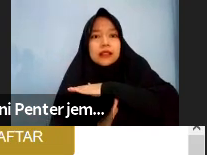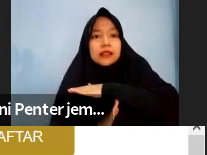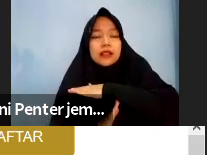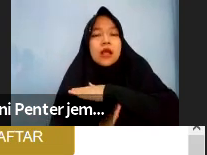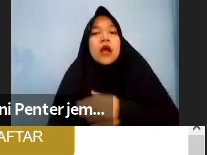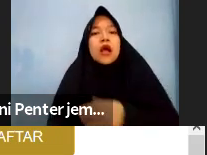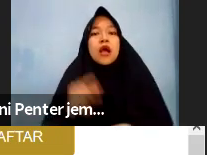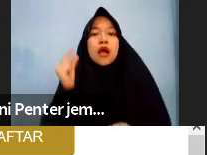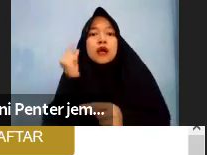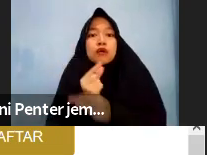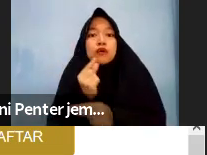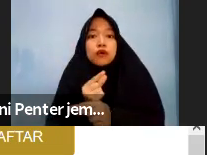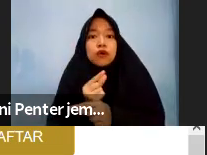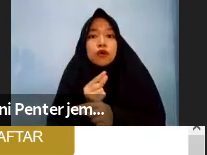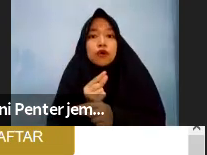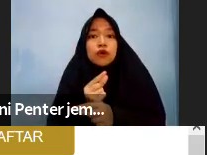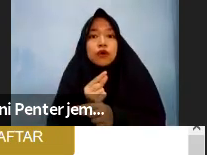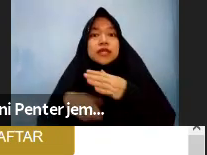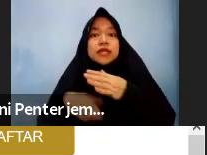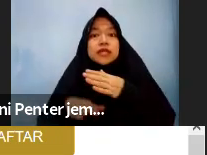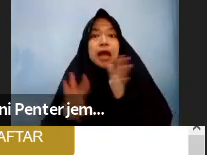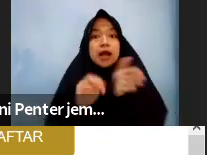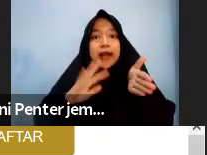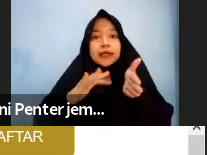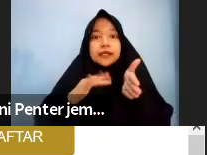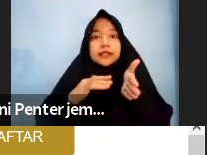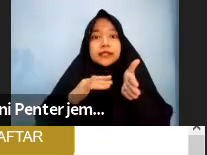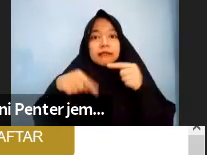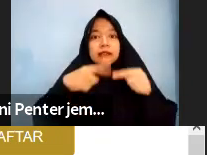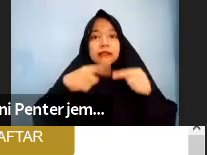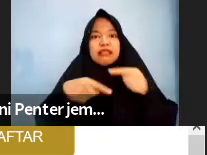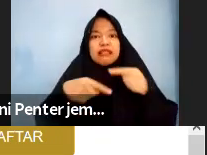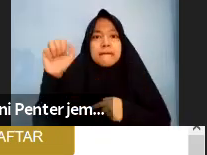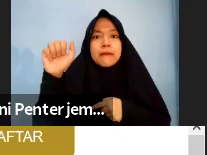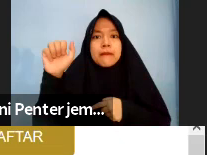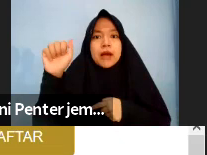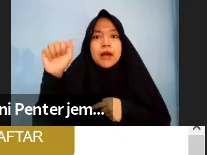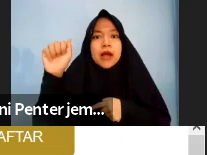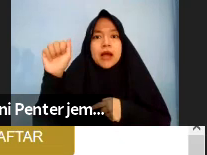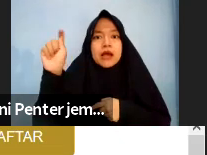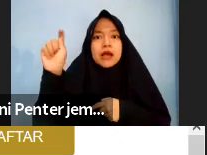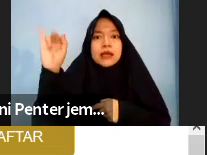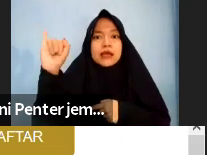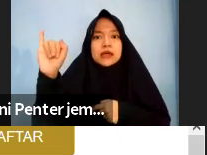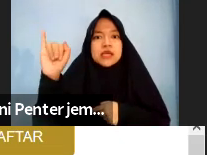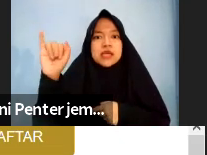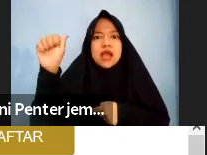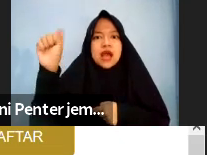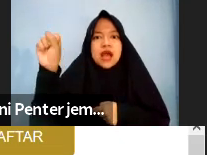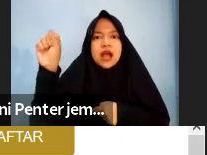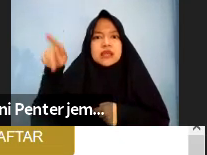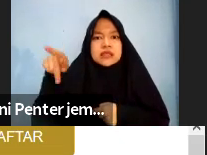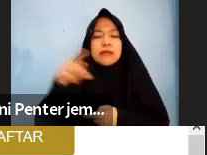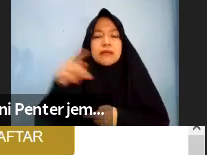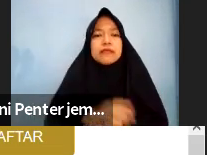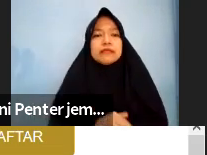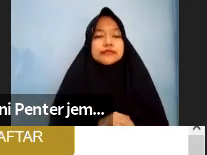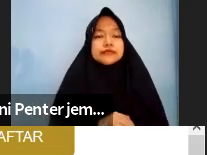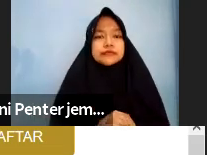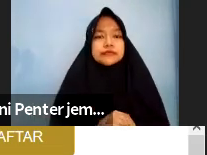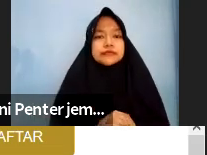lingkungan D juga cara mengatasinya dari pelajaran itu bisa mendapatkan sebuah ide